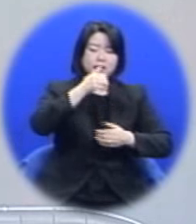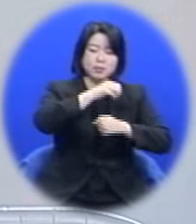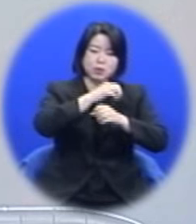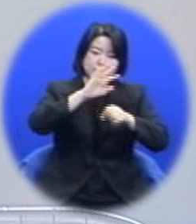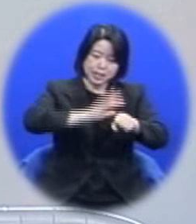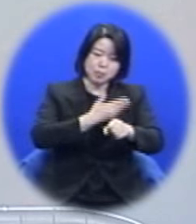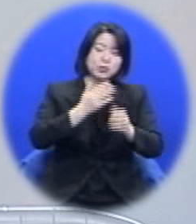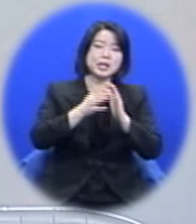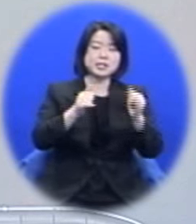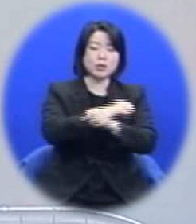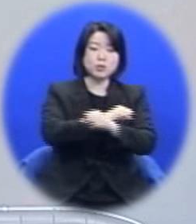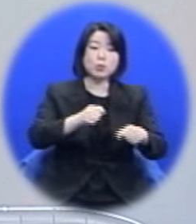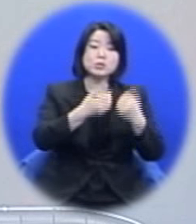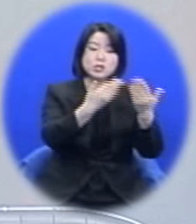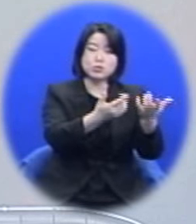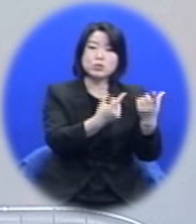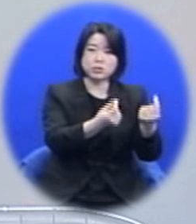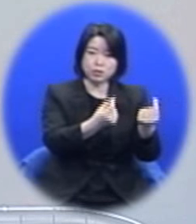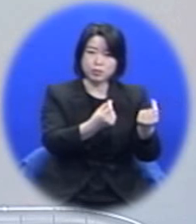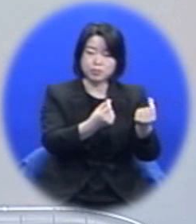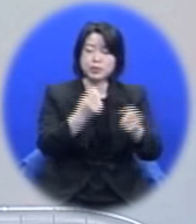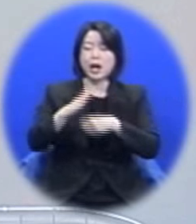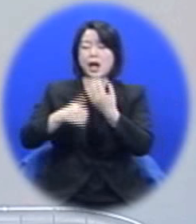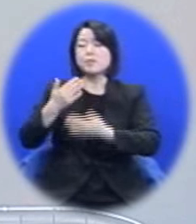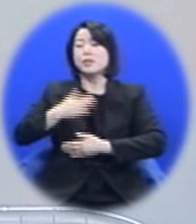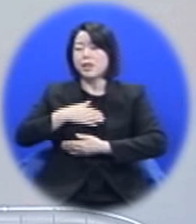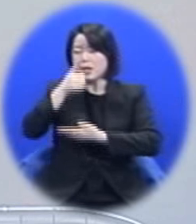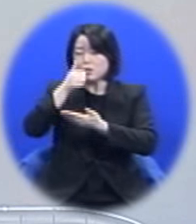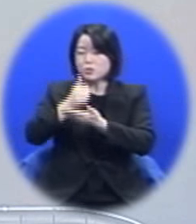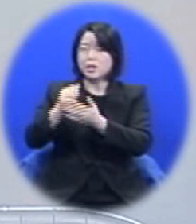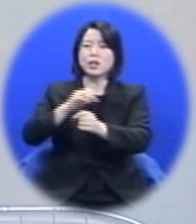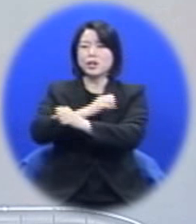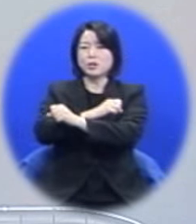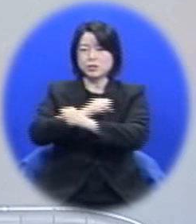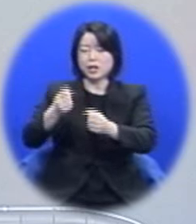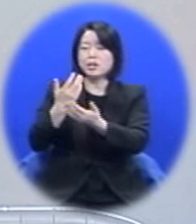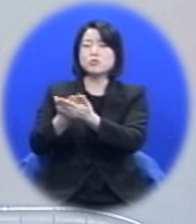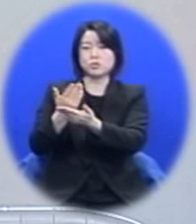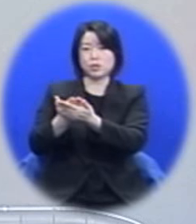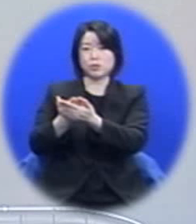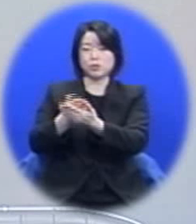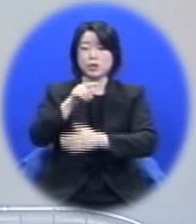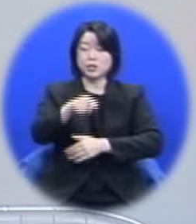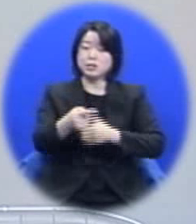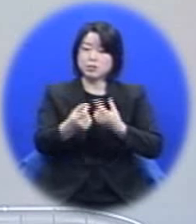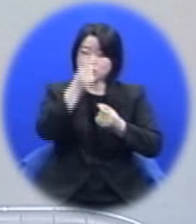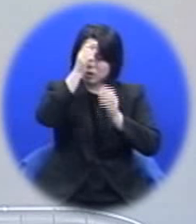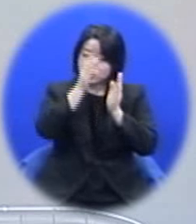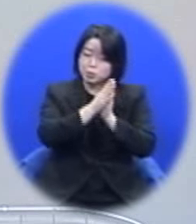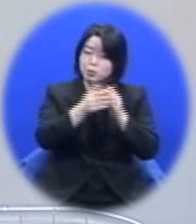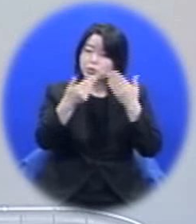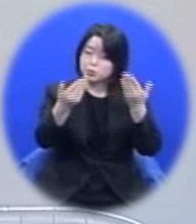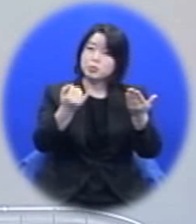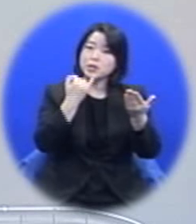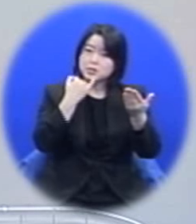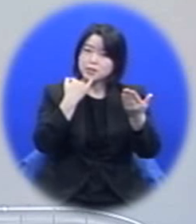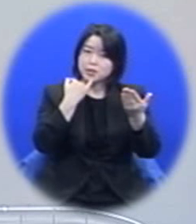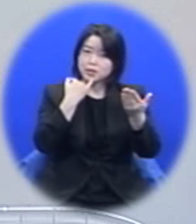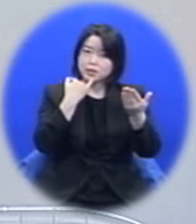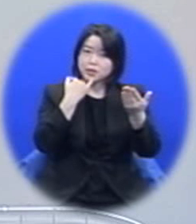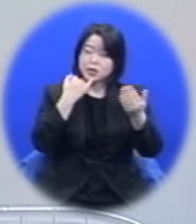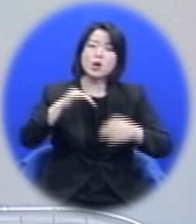그렇게 나를 용서해 주세요. 이렇게 기도해도 된다. 그건 우리에게 정말